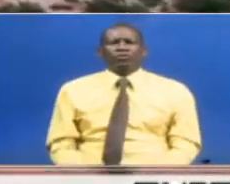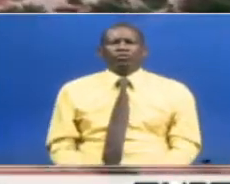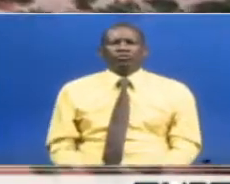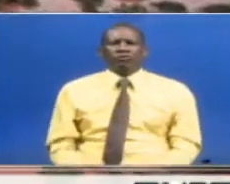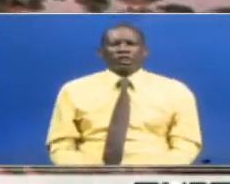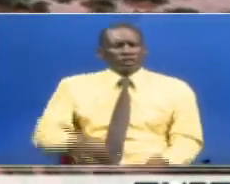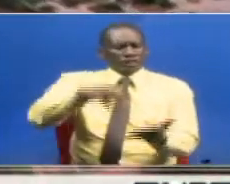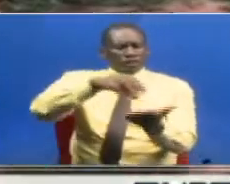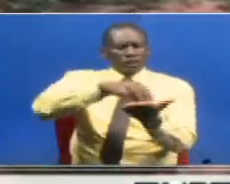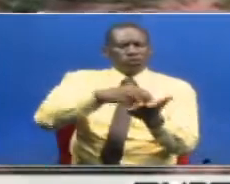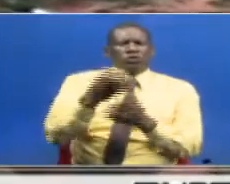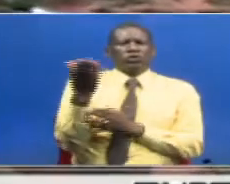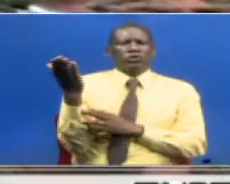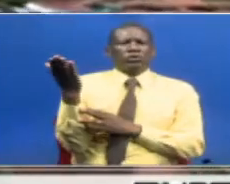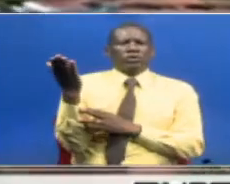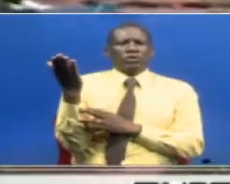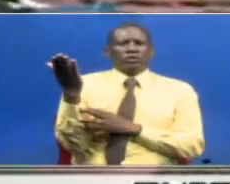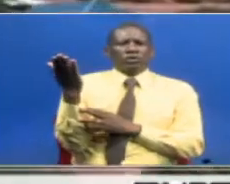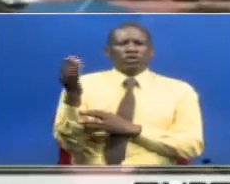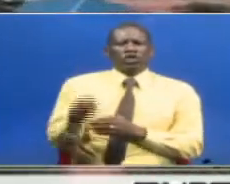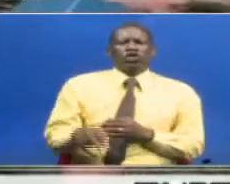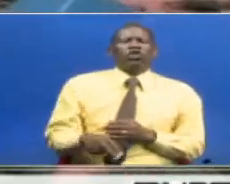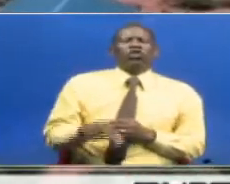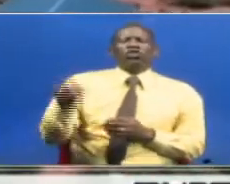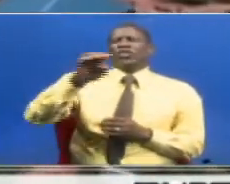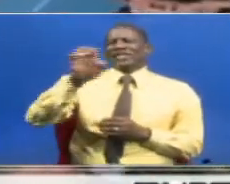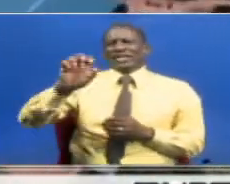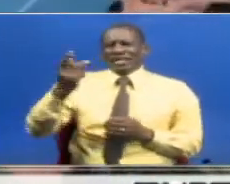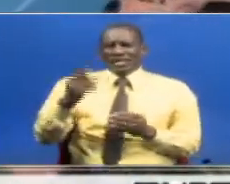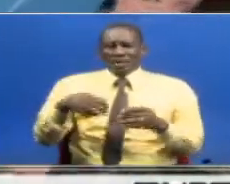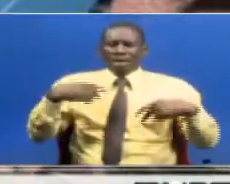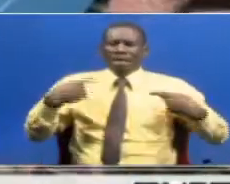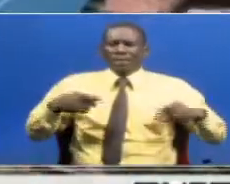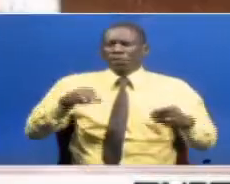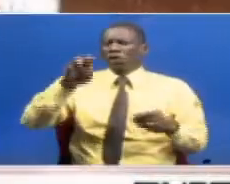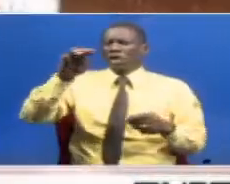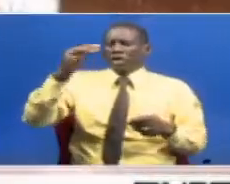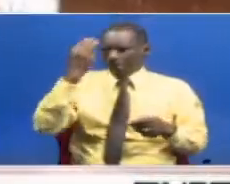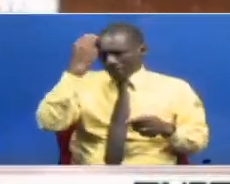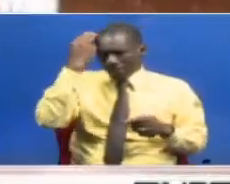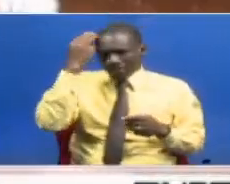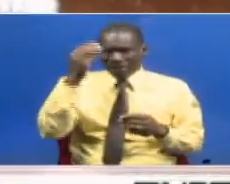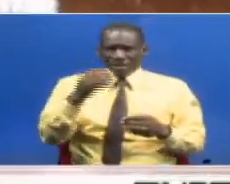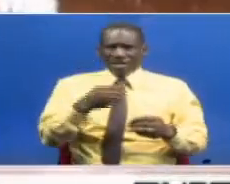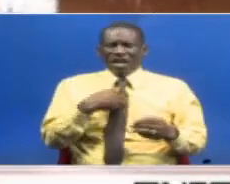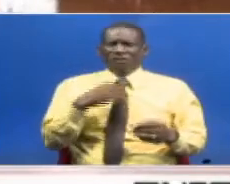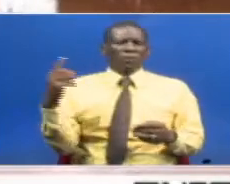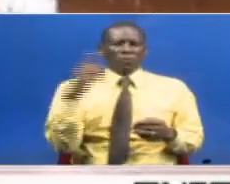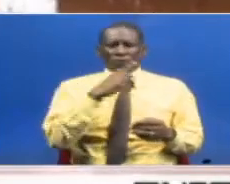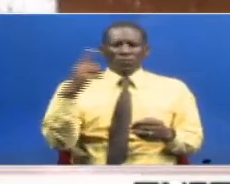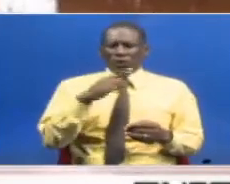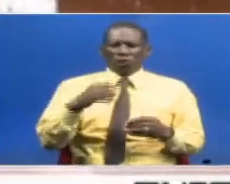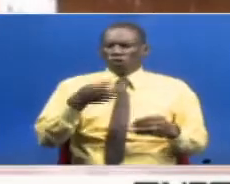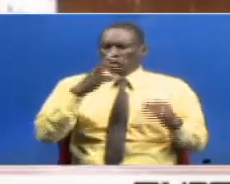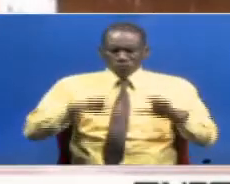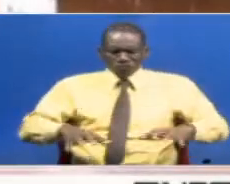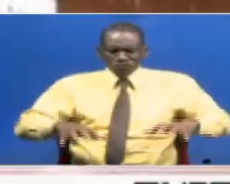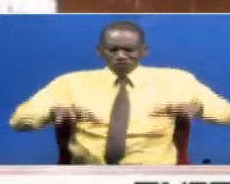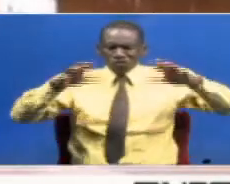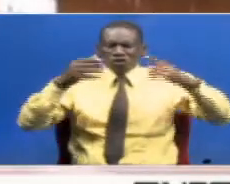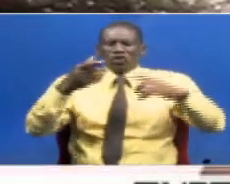Hali inazidi kuwa tete kaskazini mwa Kenya, wakazi huko Mandera kwa mfano wakikabiliana na makali ya gharika inayosababishwa